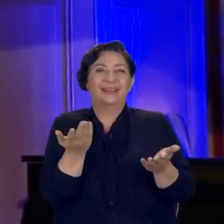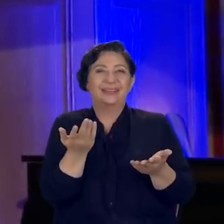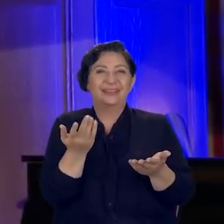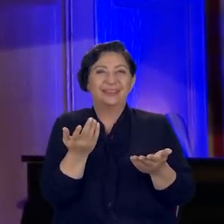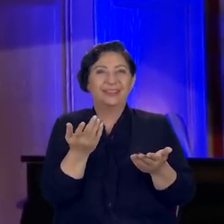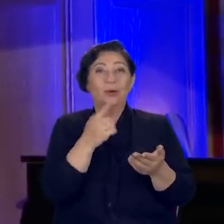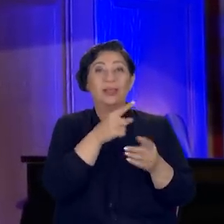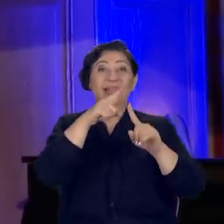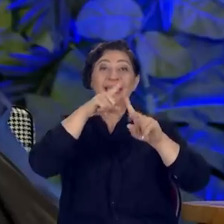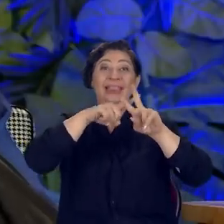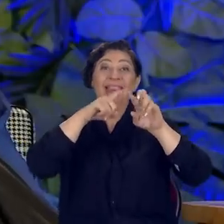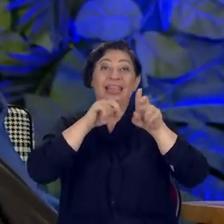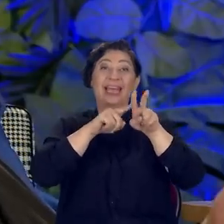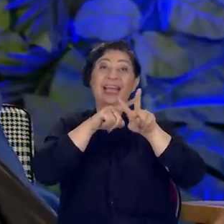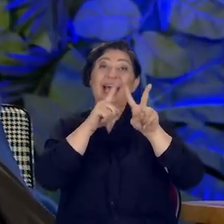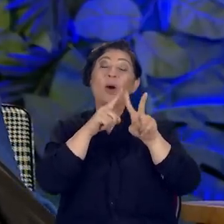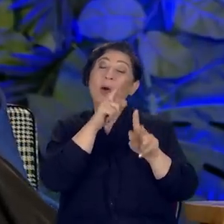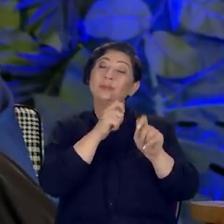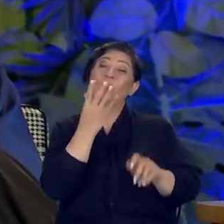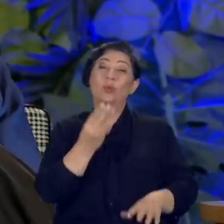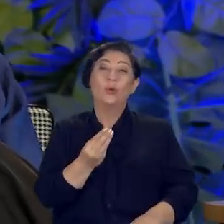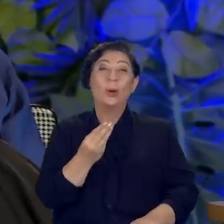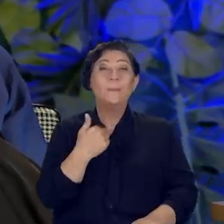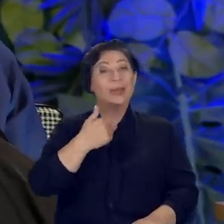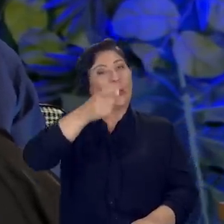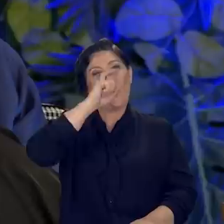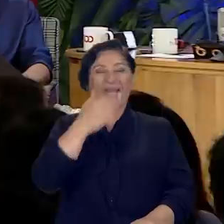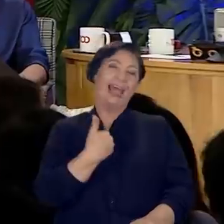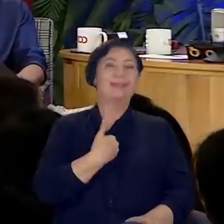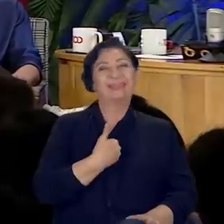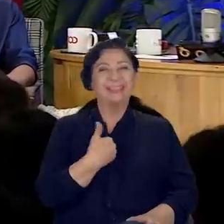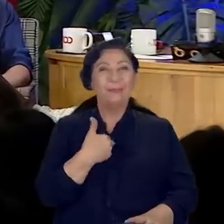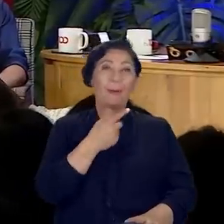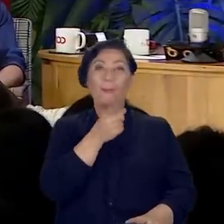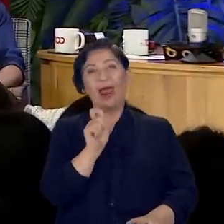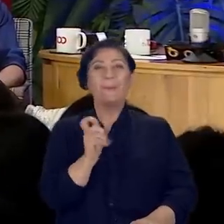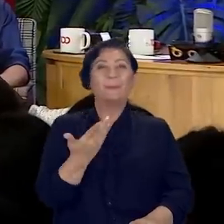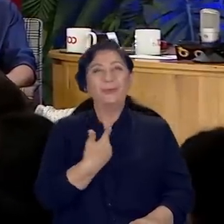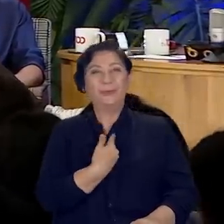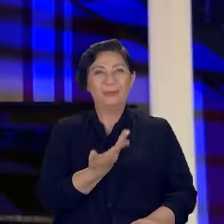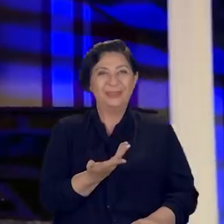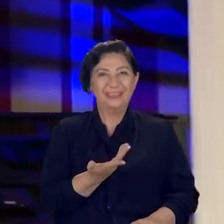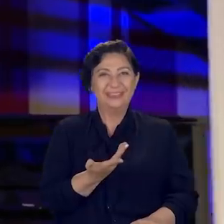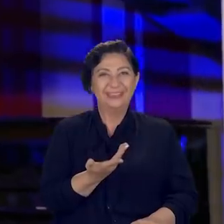Ya o da Tarkan şimdi yani. O yapınca oluyor ya. Ya ben de Okan Bayülgen'im. Ben kimseye böyle yapmıyorum yani.